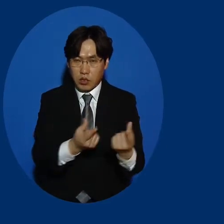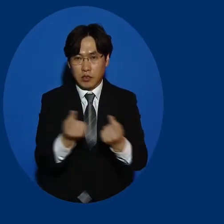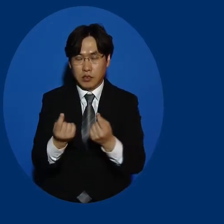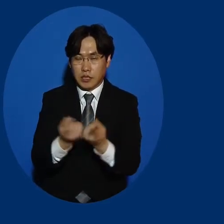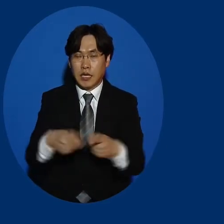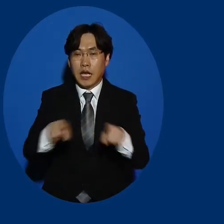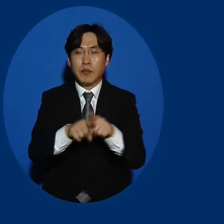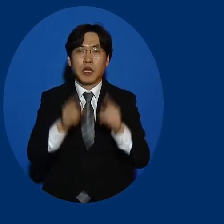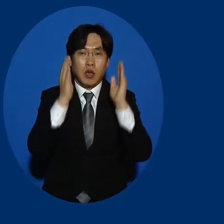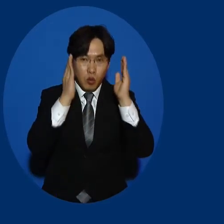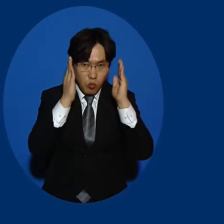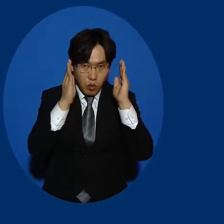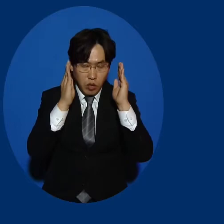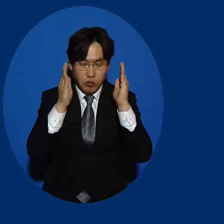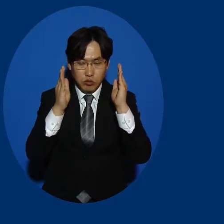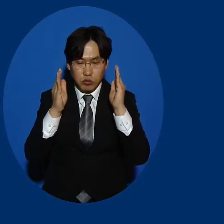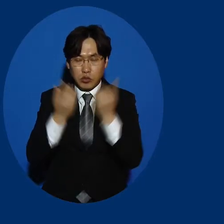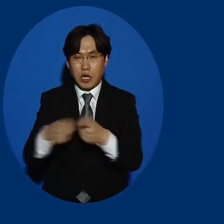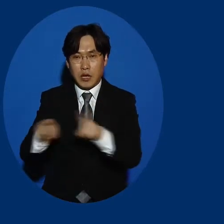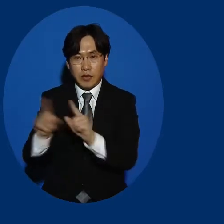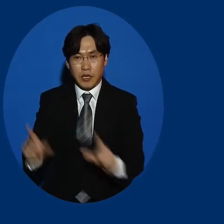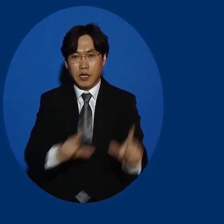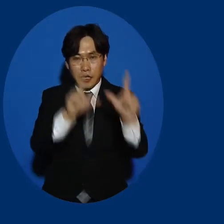함께 배우고 살아가는